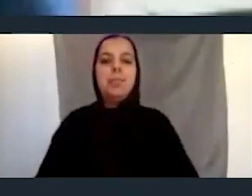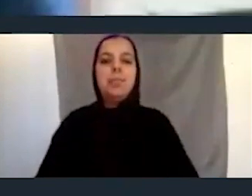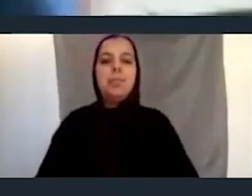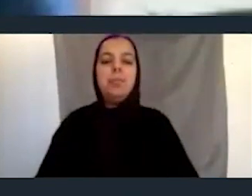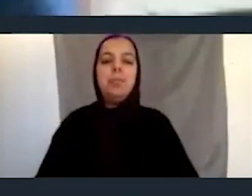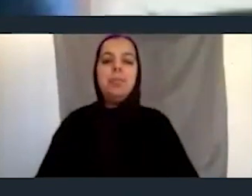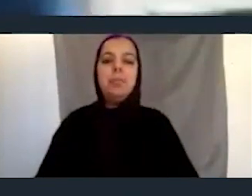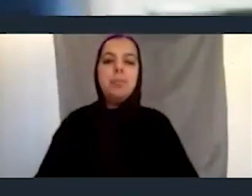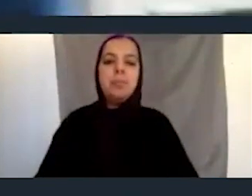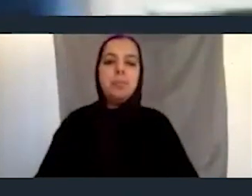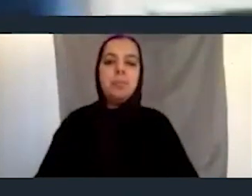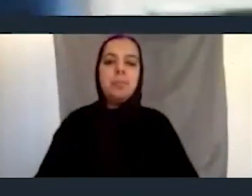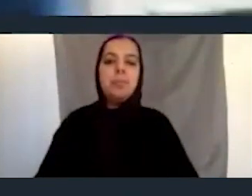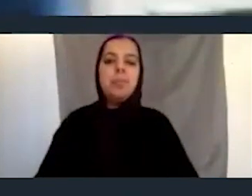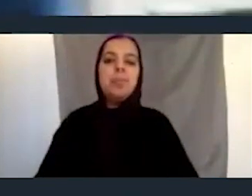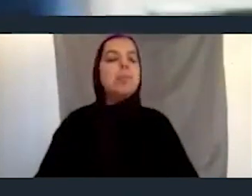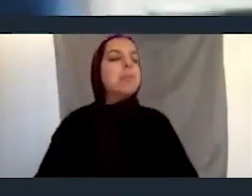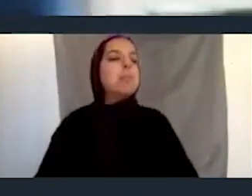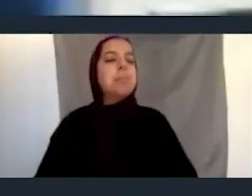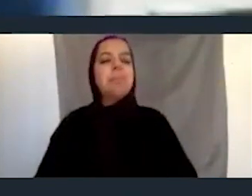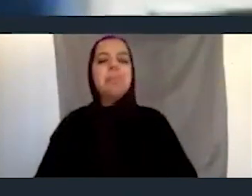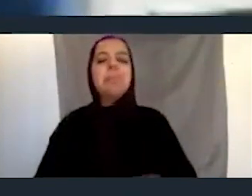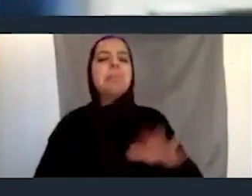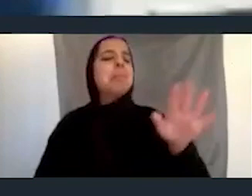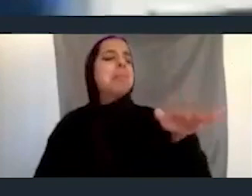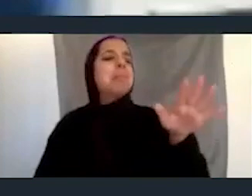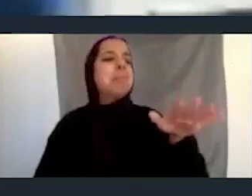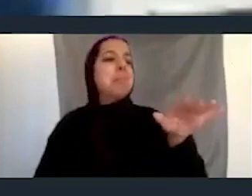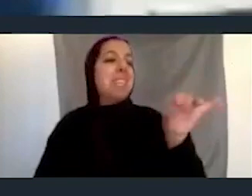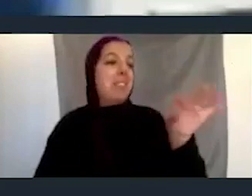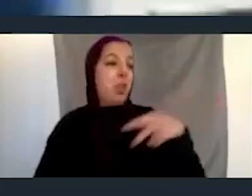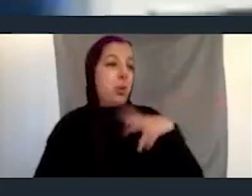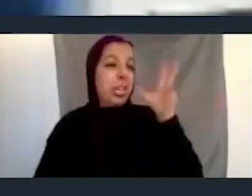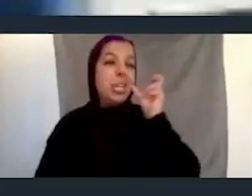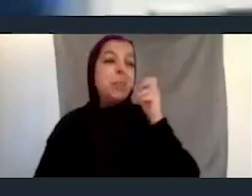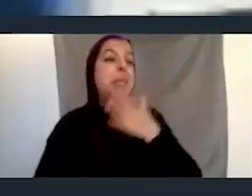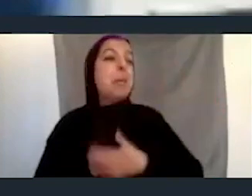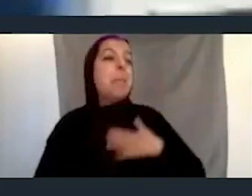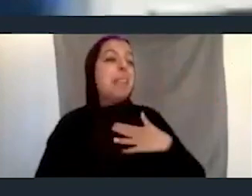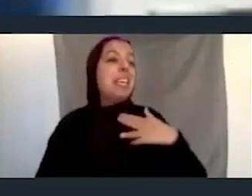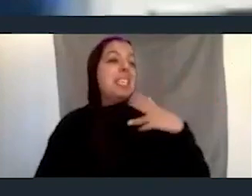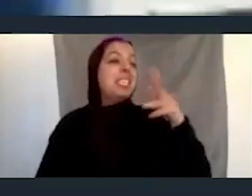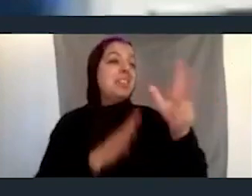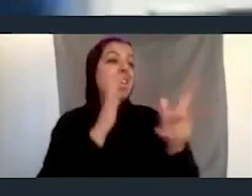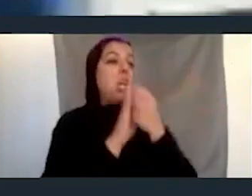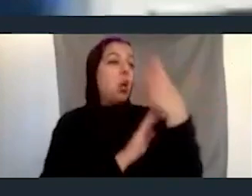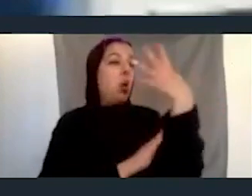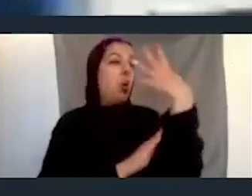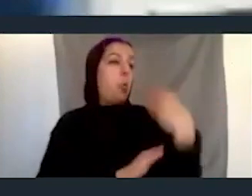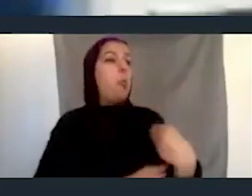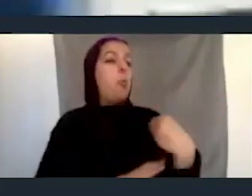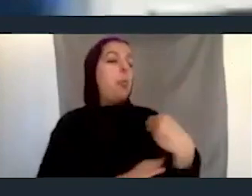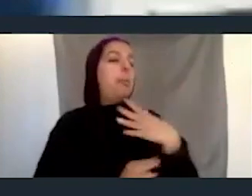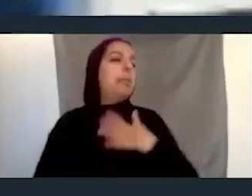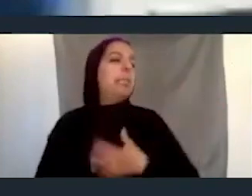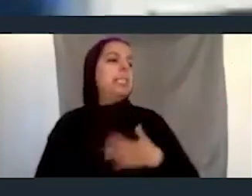Merrick, si vous m'entendez, pouvez-vous éteindre votre vidéo, s'il vous plaît?